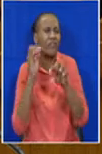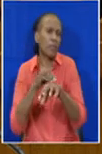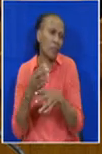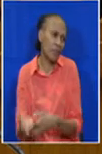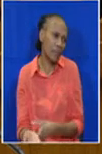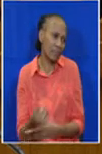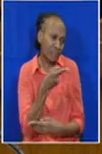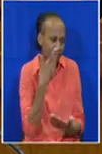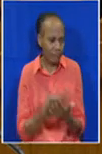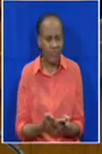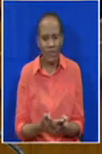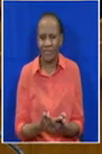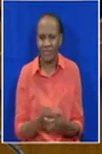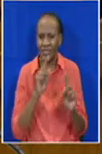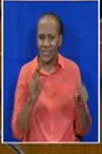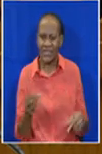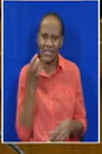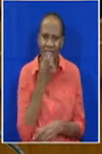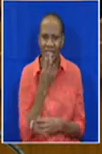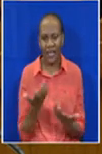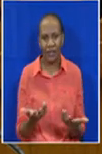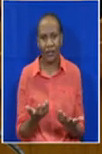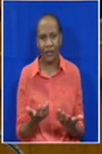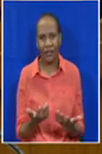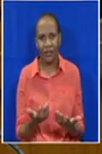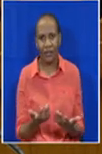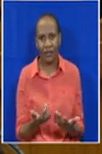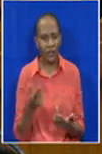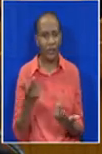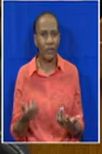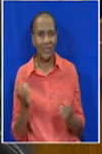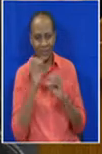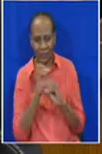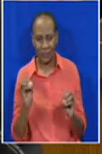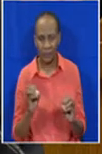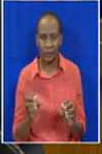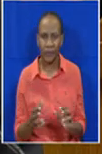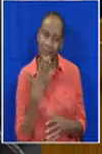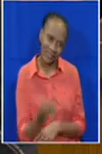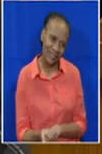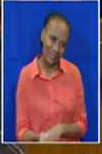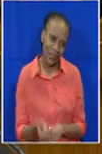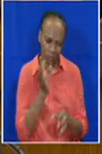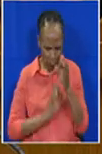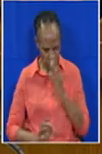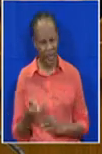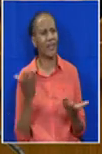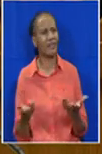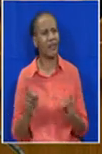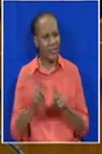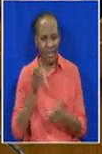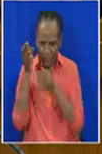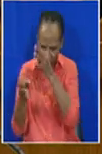in my Achbare Minister, how are going to this humanitaire